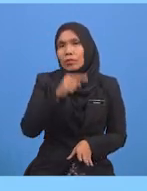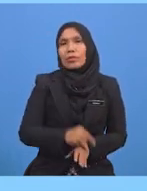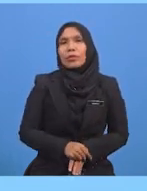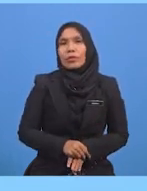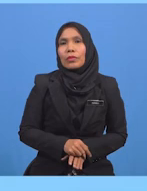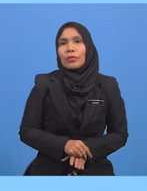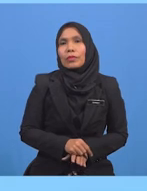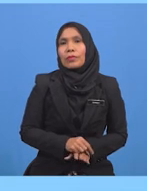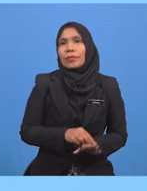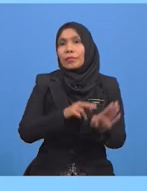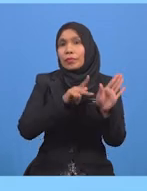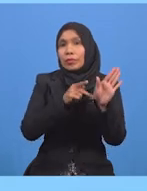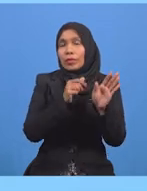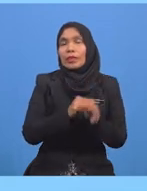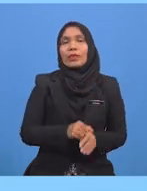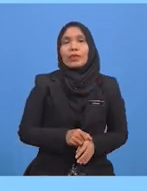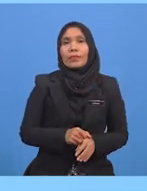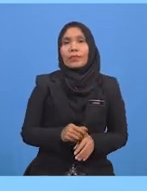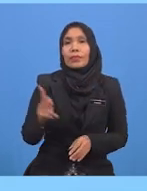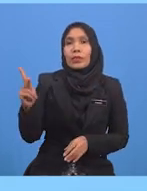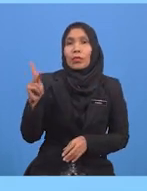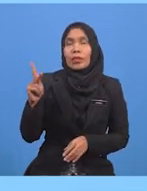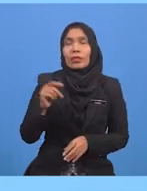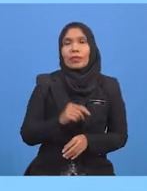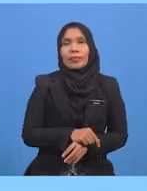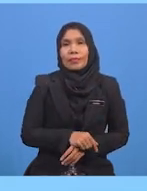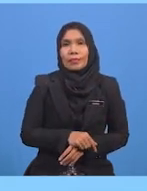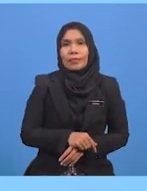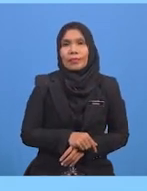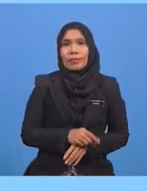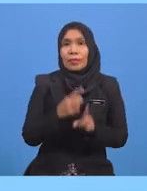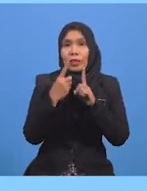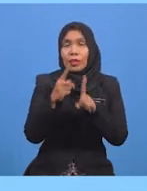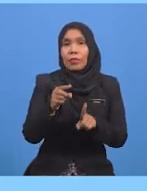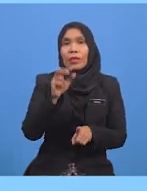punca kuasa 2-kan jawapan 35.198